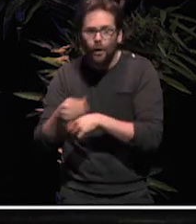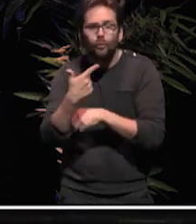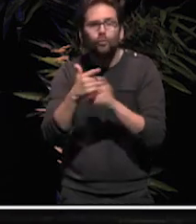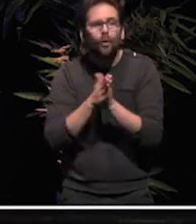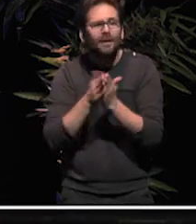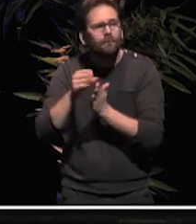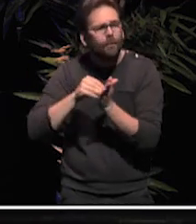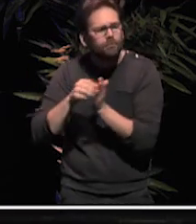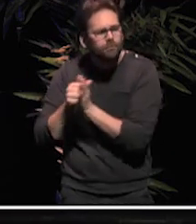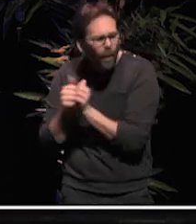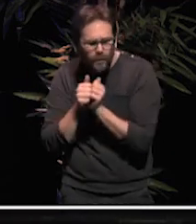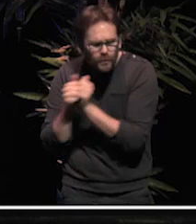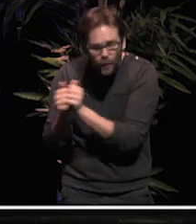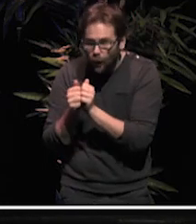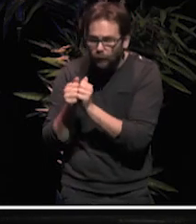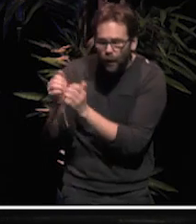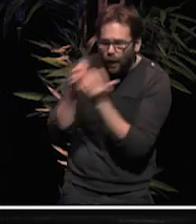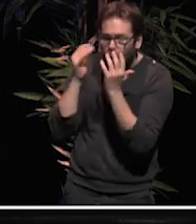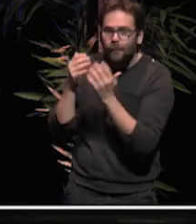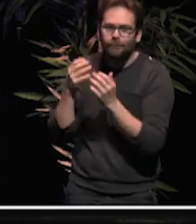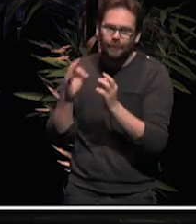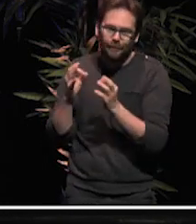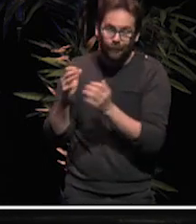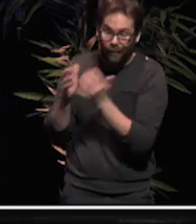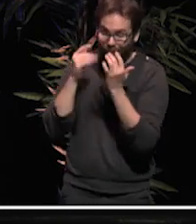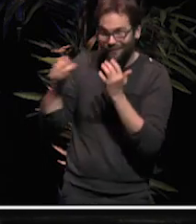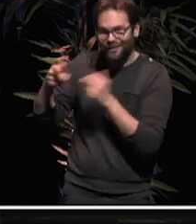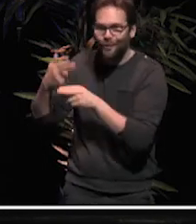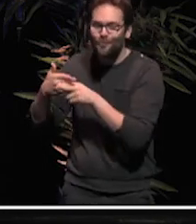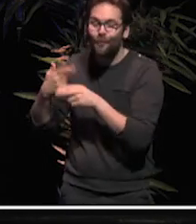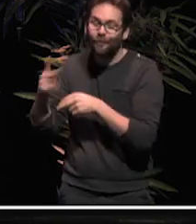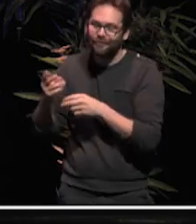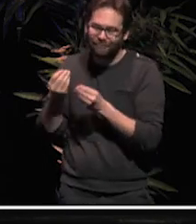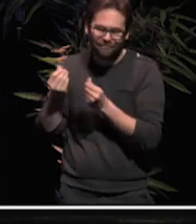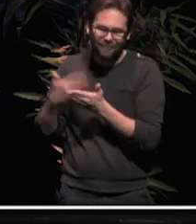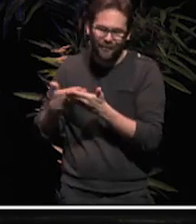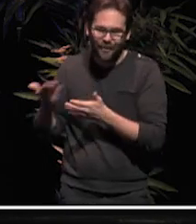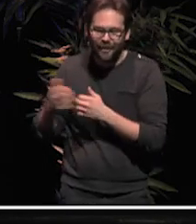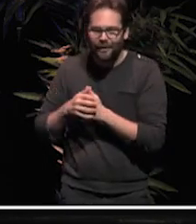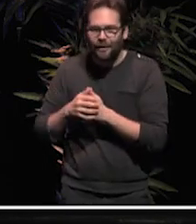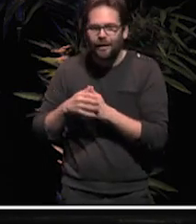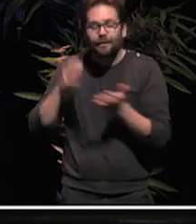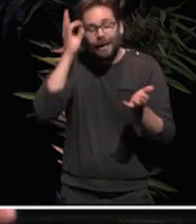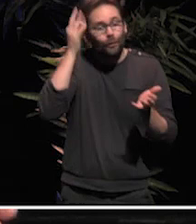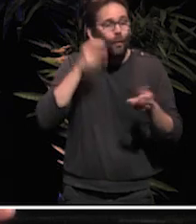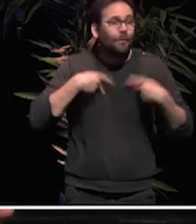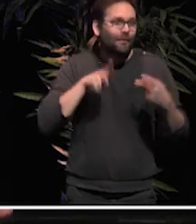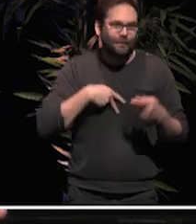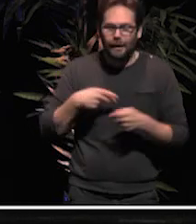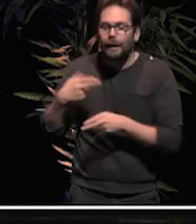ensemble. Et elle m'inspire. D'ailleurs, son nom prédit un peu ce qu'elle est. C'est l'étoile de ma vie. Elle s'appelle